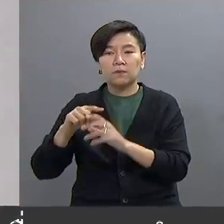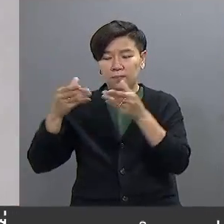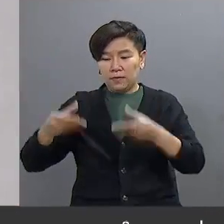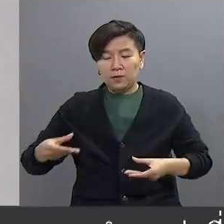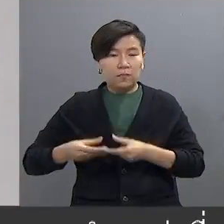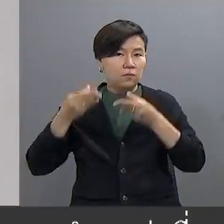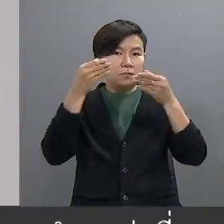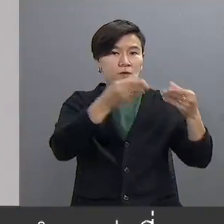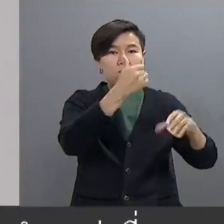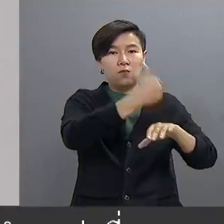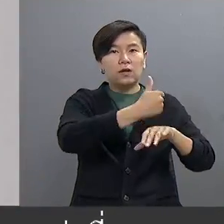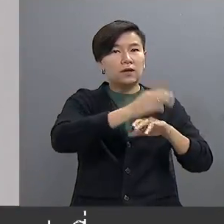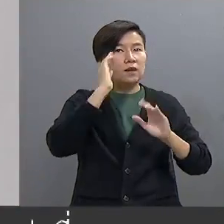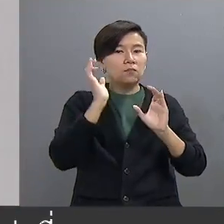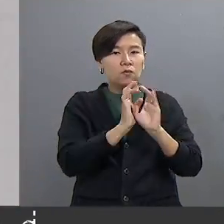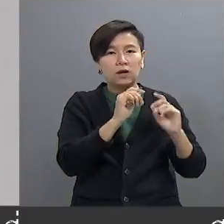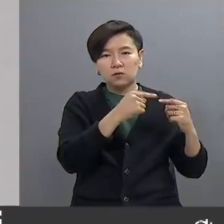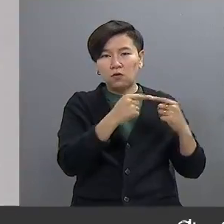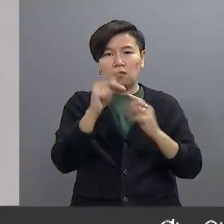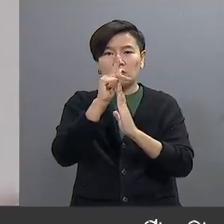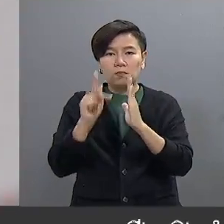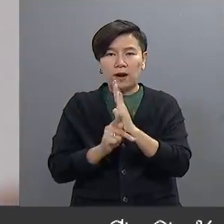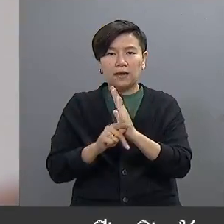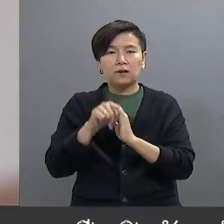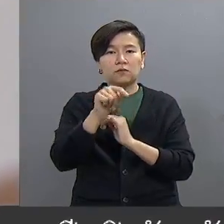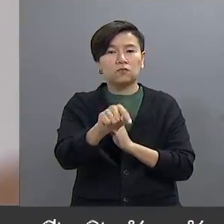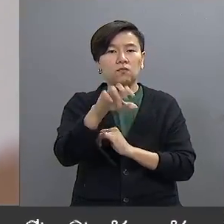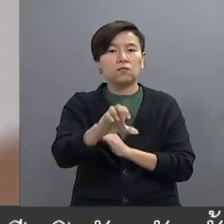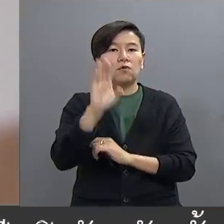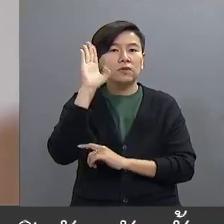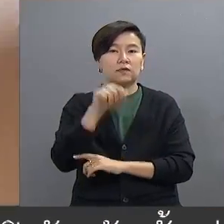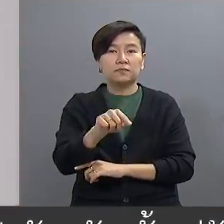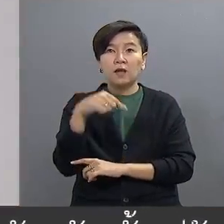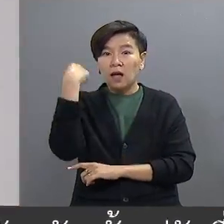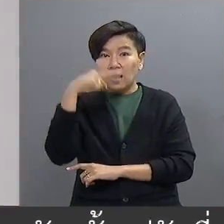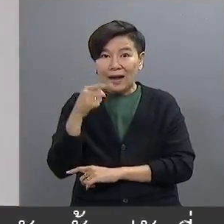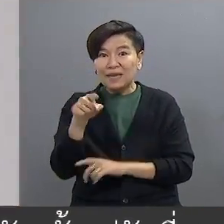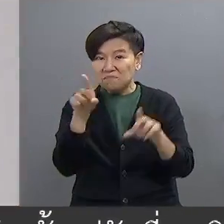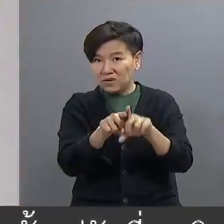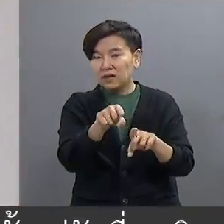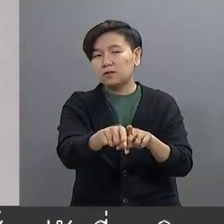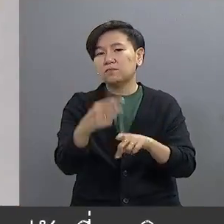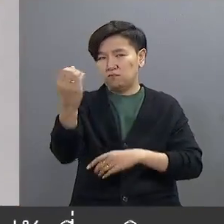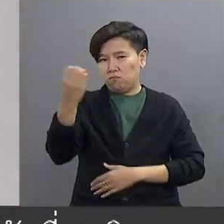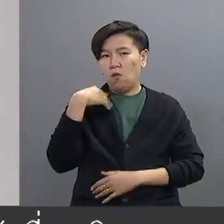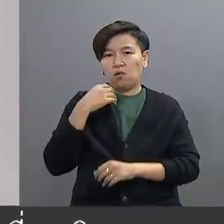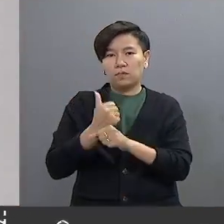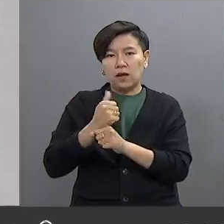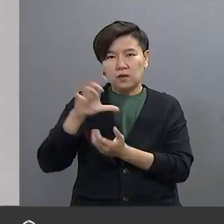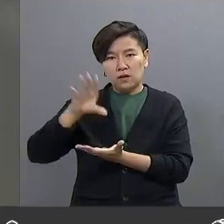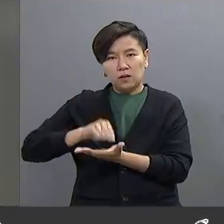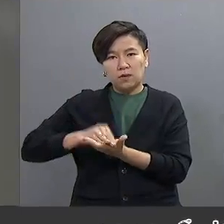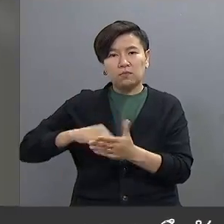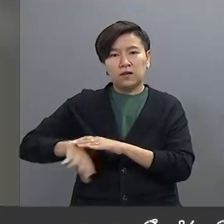าดำเนินการตามกฎหมายกันต่อไปใครที่เสียหายไปแจ้งความเพิ่มเติมได้นะคะจะได้รวบรวมบุคคล